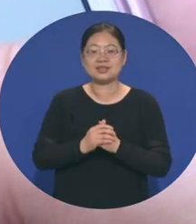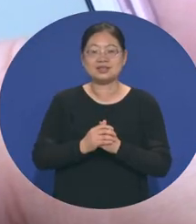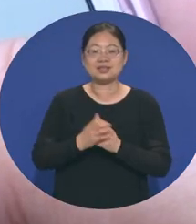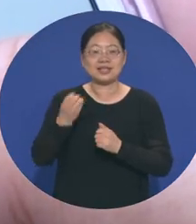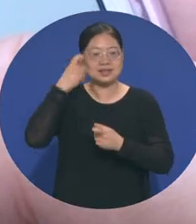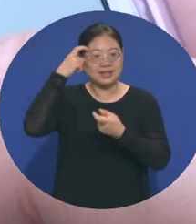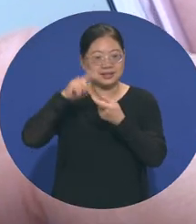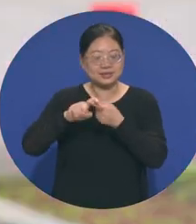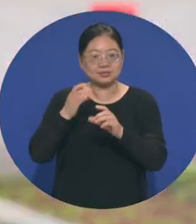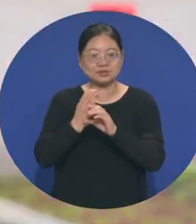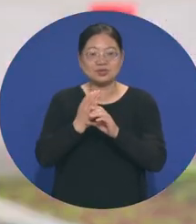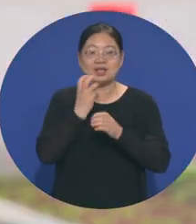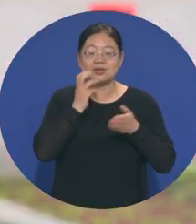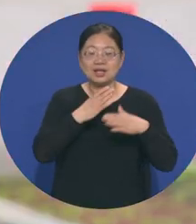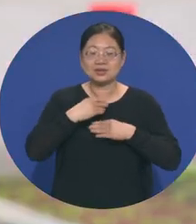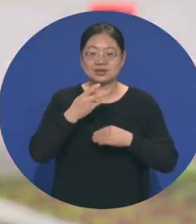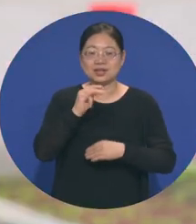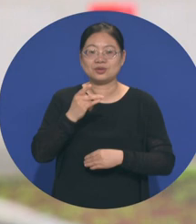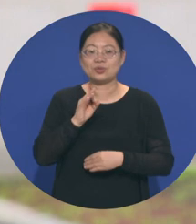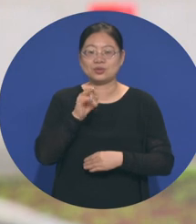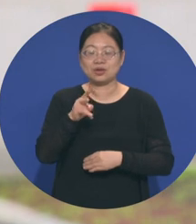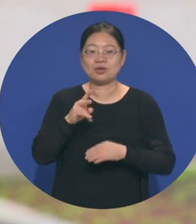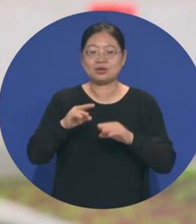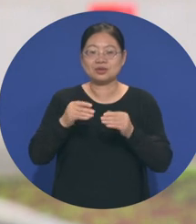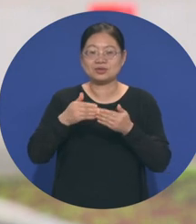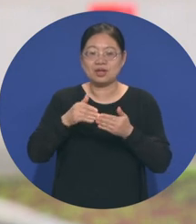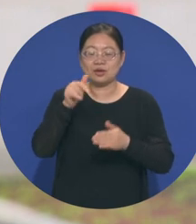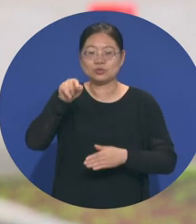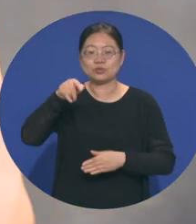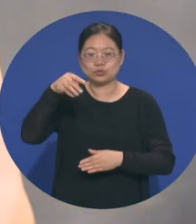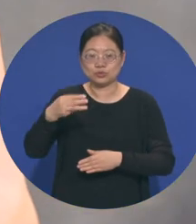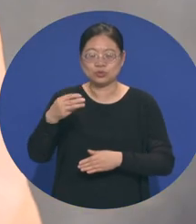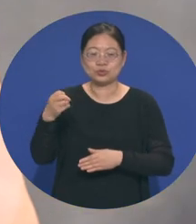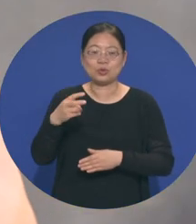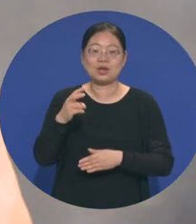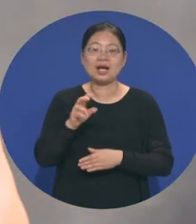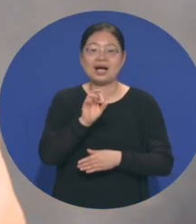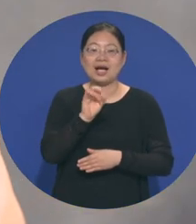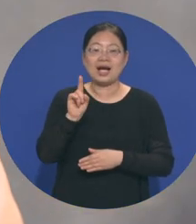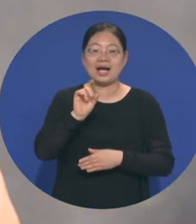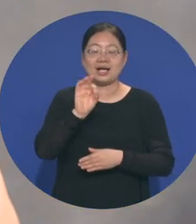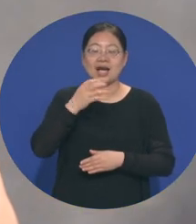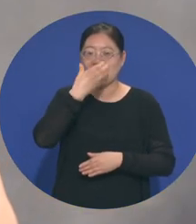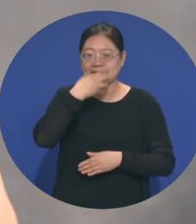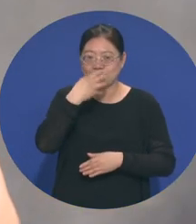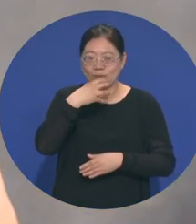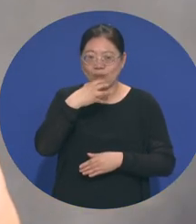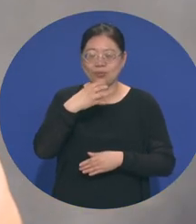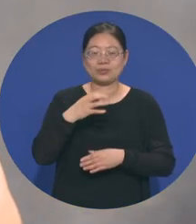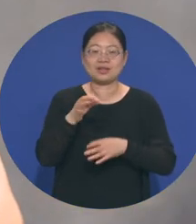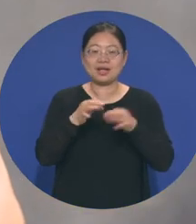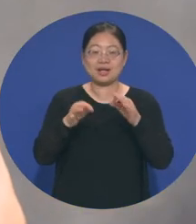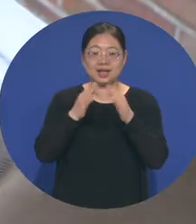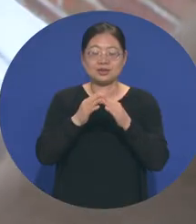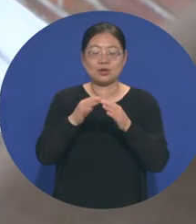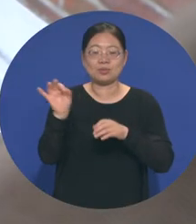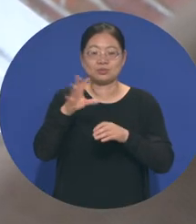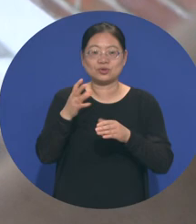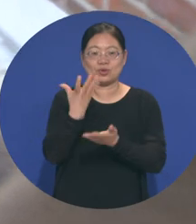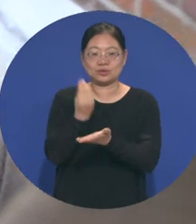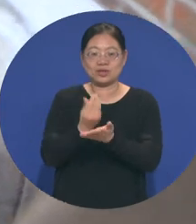조명되고 있습니다 경기 안전 대동여지도는 구글 플레이 스토어나 아이폰 앱 스토어에서 무료로 내려받을 수